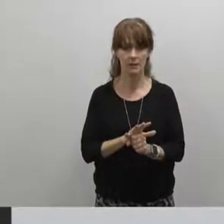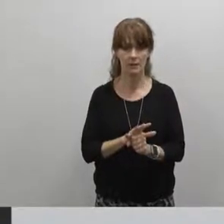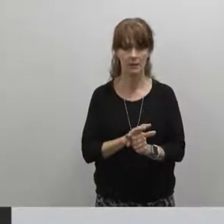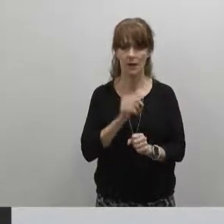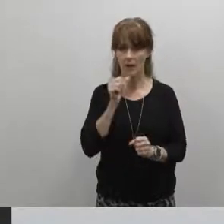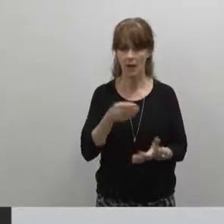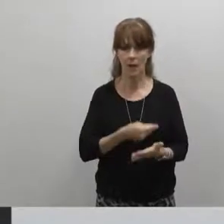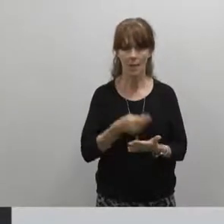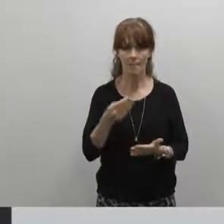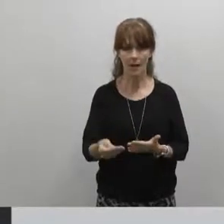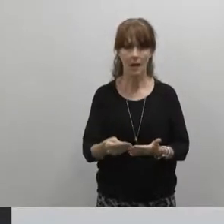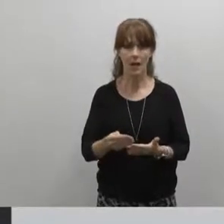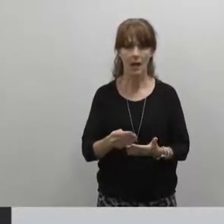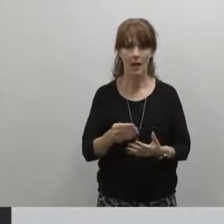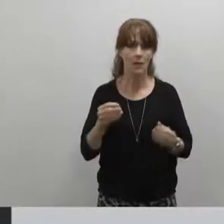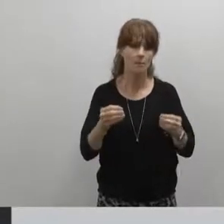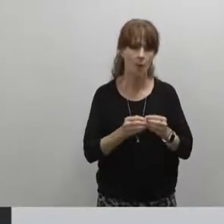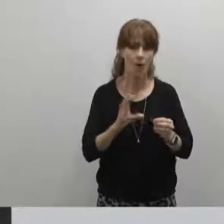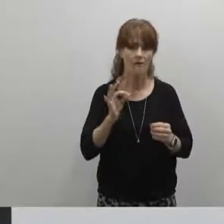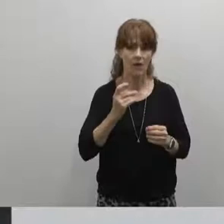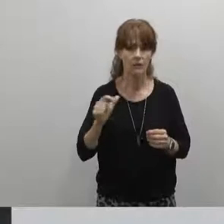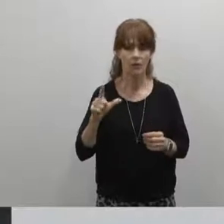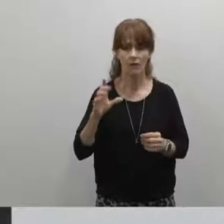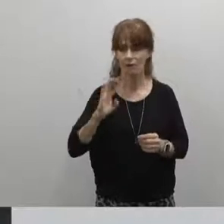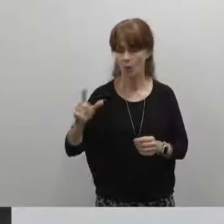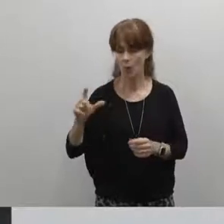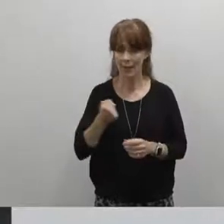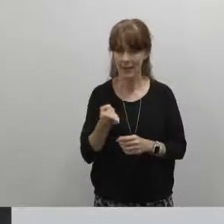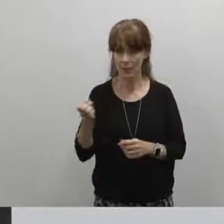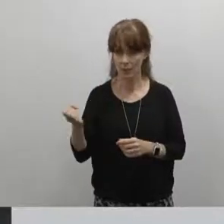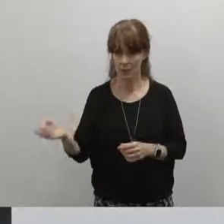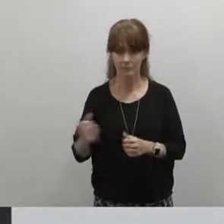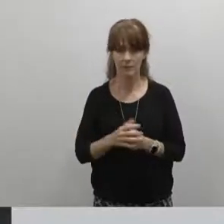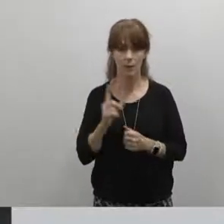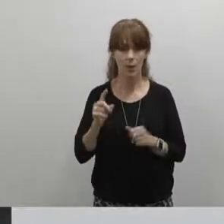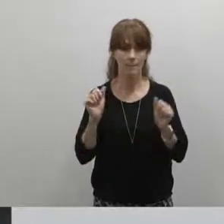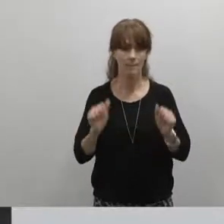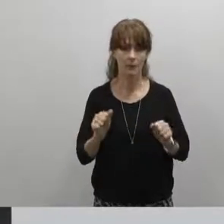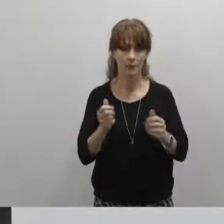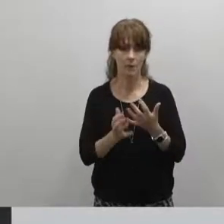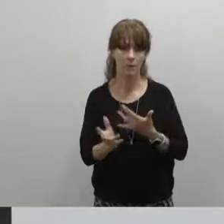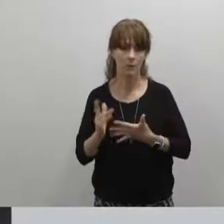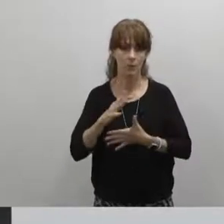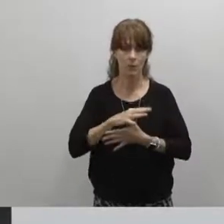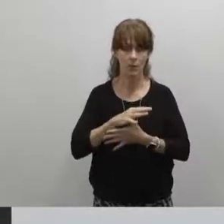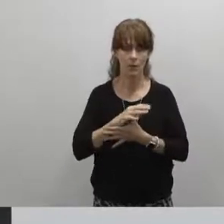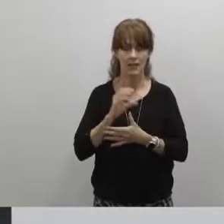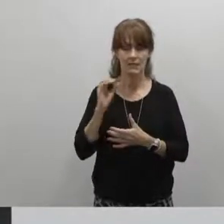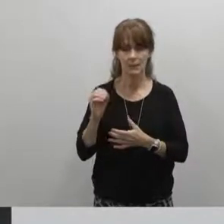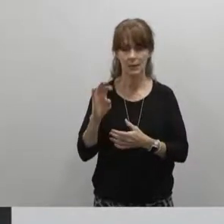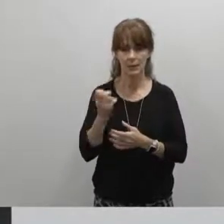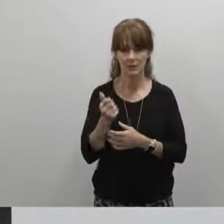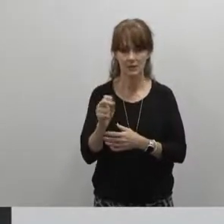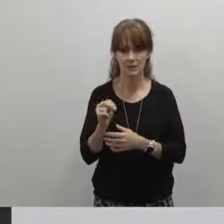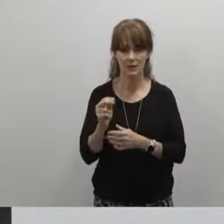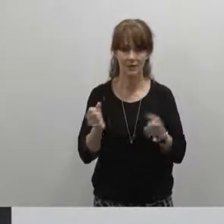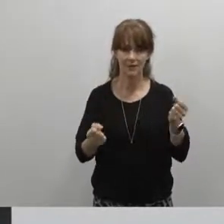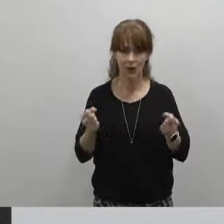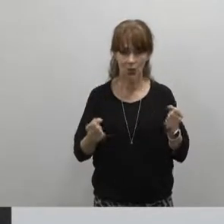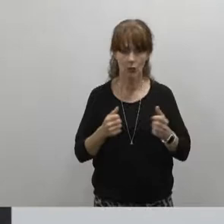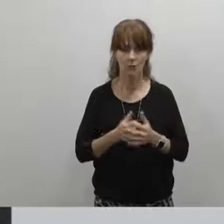បង្ហាញការតាំងចិត្តដើម្បីទៀមទាមិនឲ្យយើងទិញឧបករណ៍តកតងនឹង fossil fuel ទៀតទេ